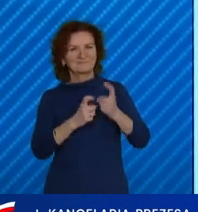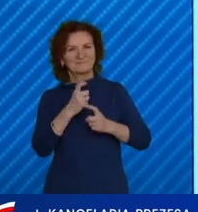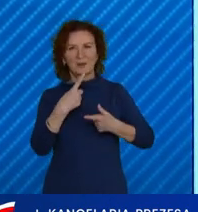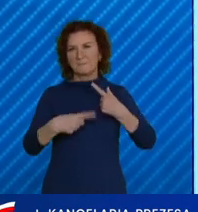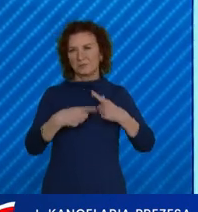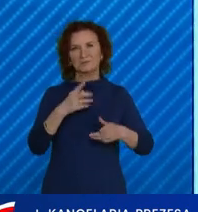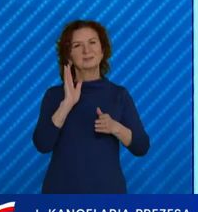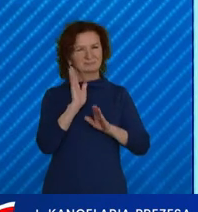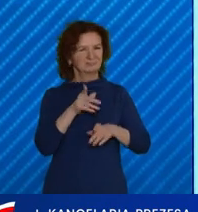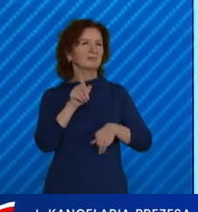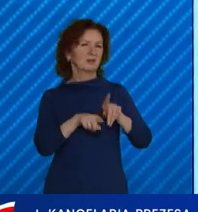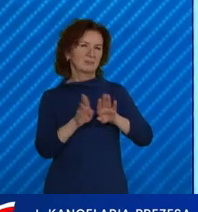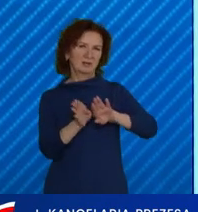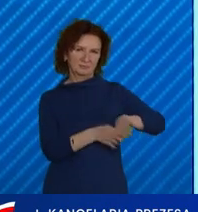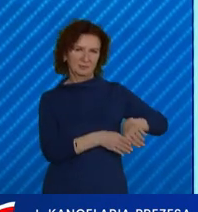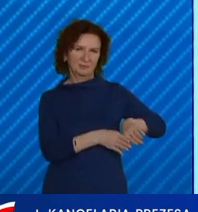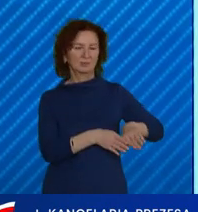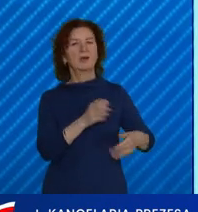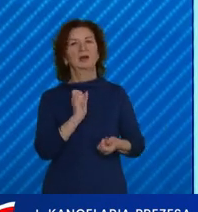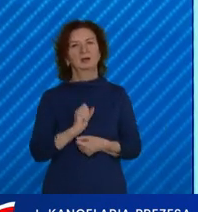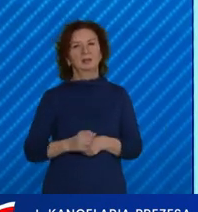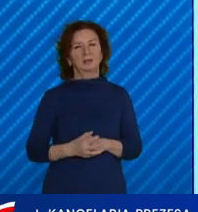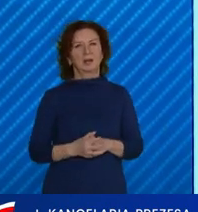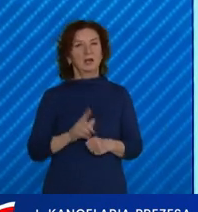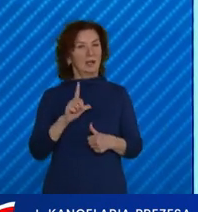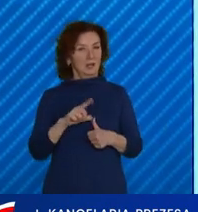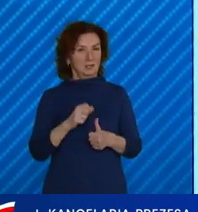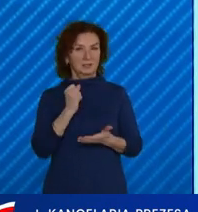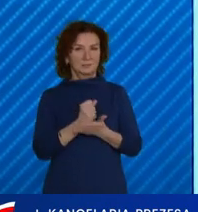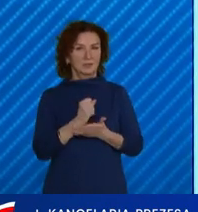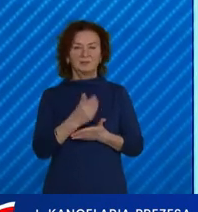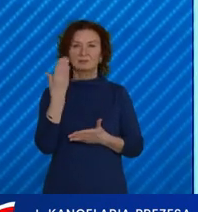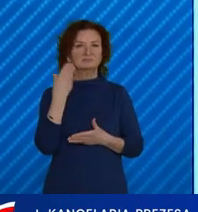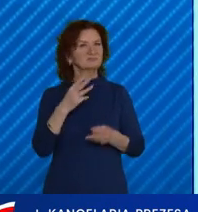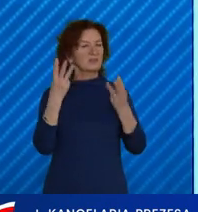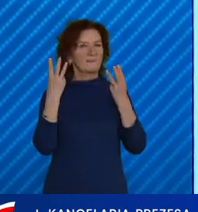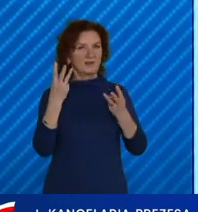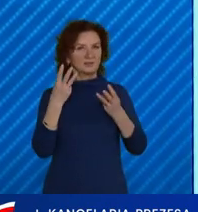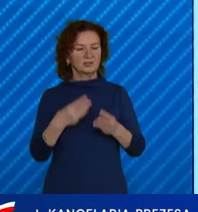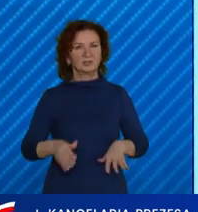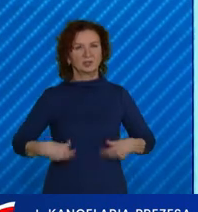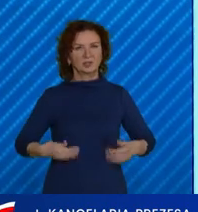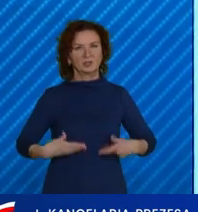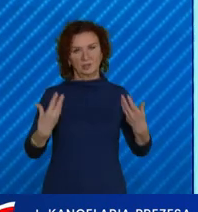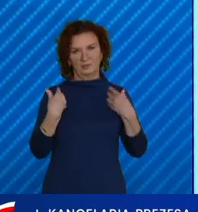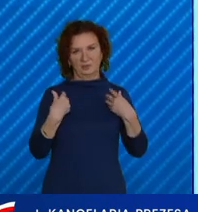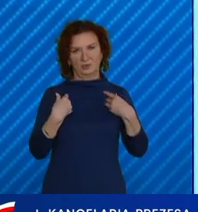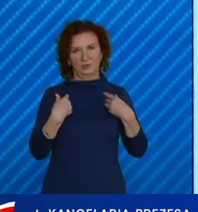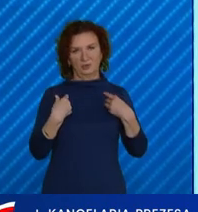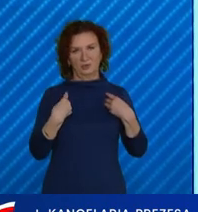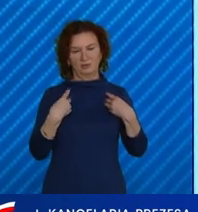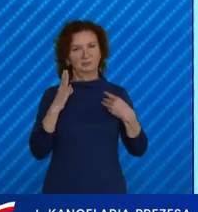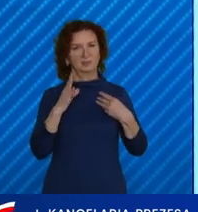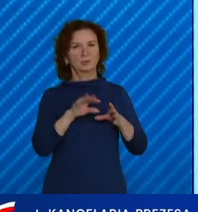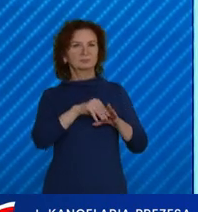normalne, natomiast te kwestie najbardziej istotne dla zdrowia i życia Polaków niech będą